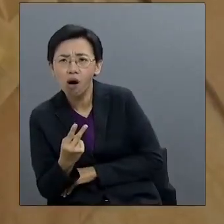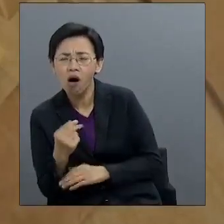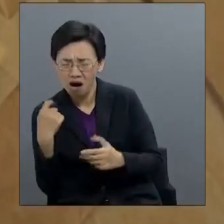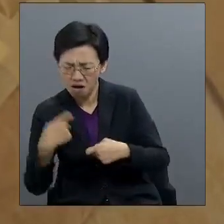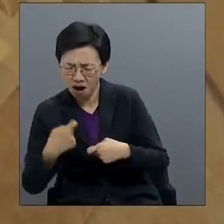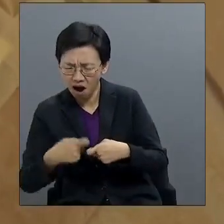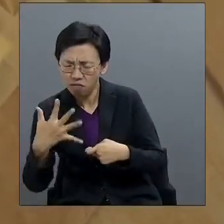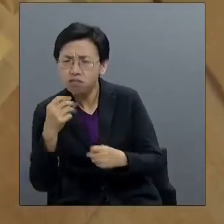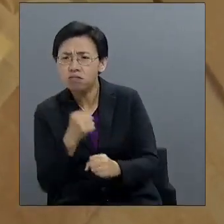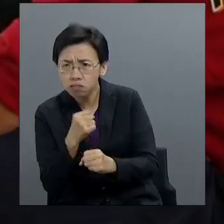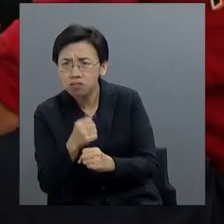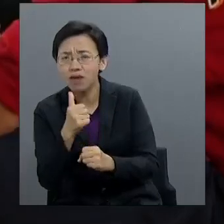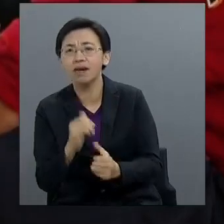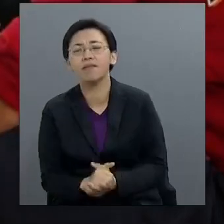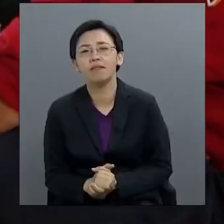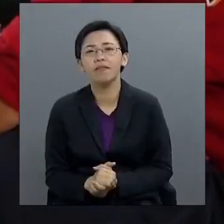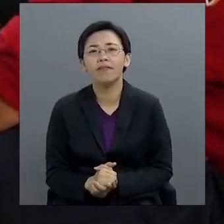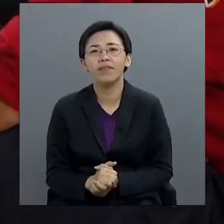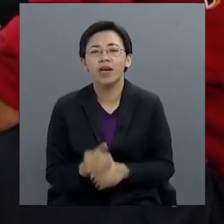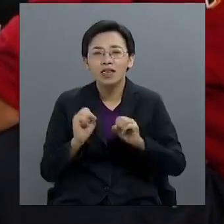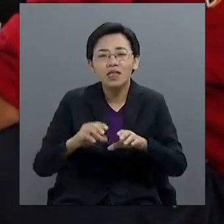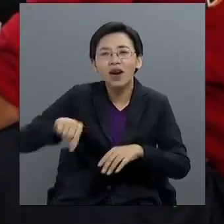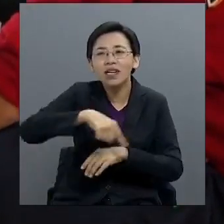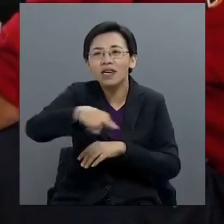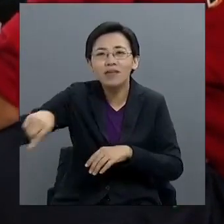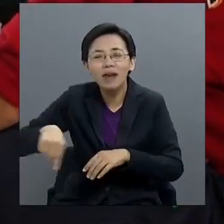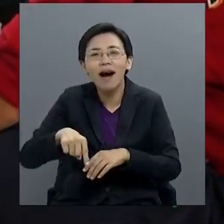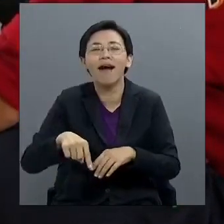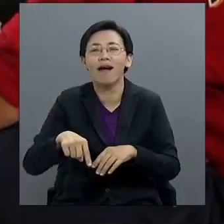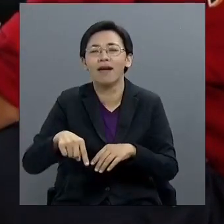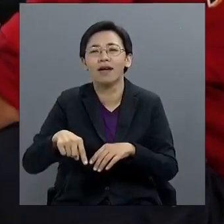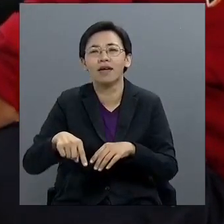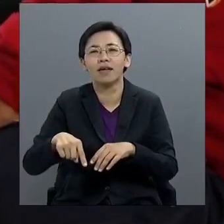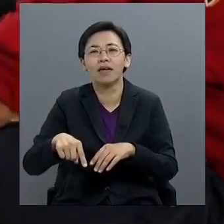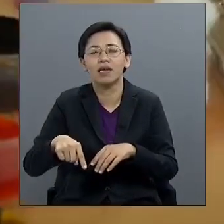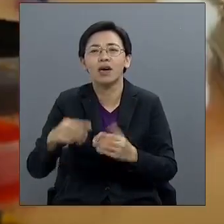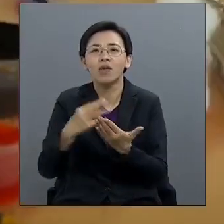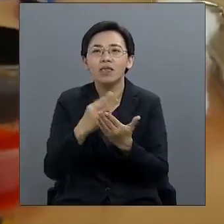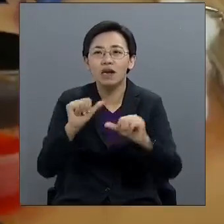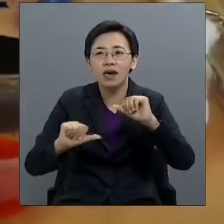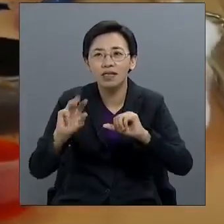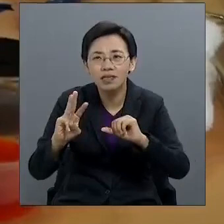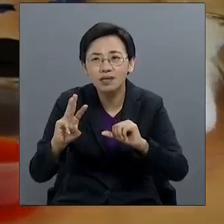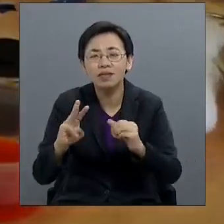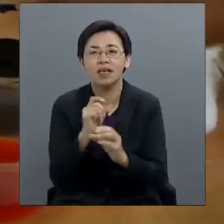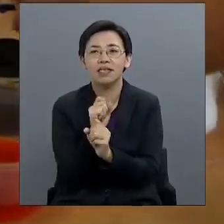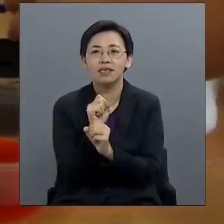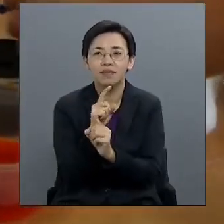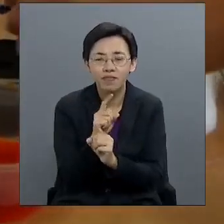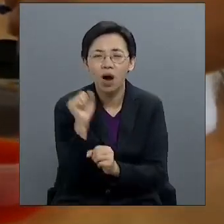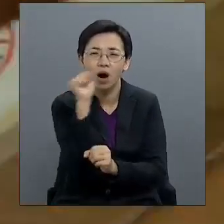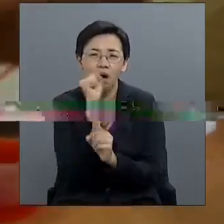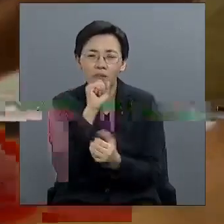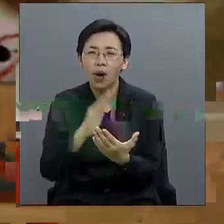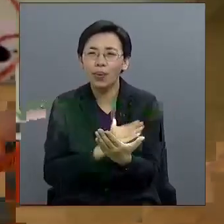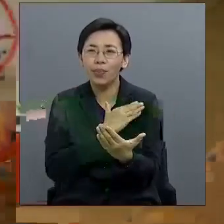ากหรอกนะแต่ว่าในการที่จะนำเนื้อเรื่องคณิตศาสตร์วิทยาศาสตร์ศิลปะดนตรีเนี่ยมา